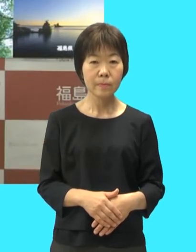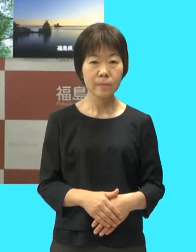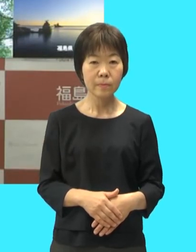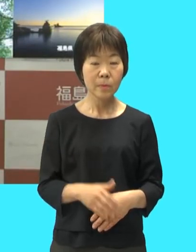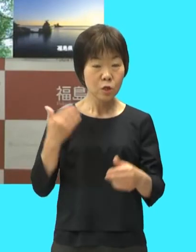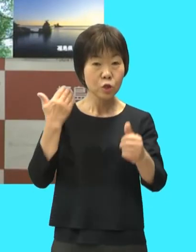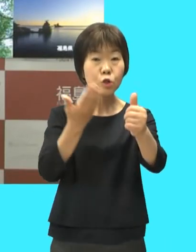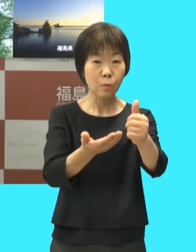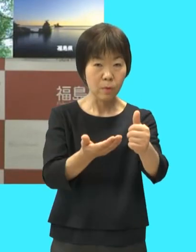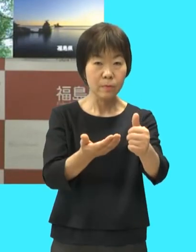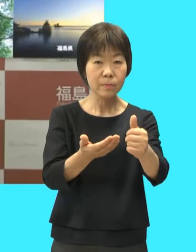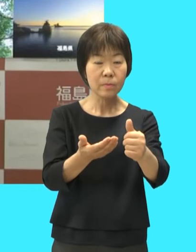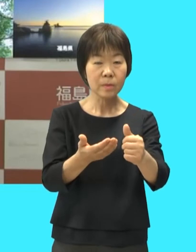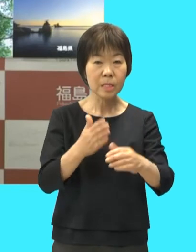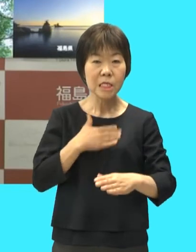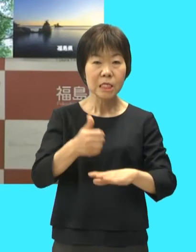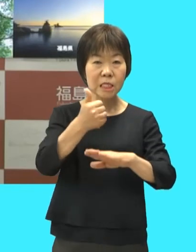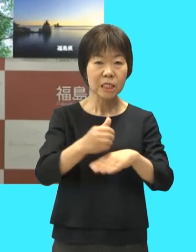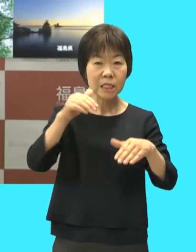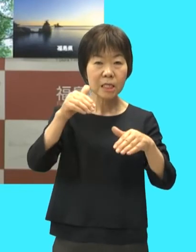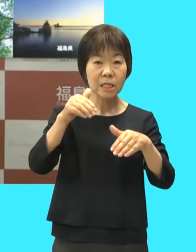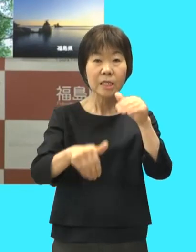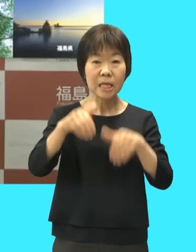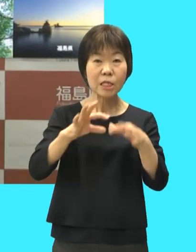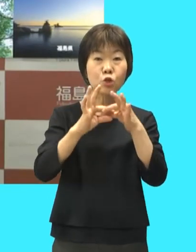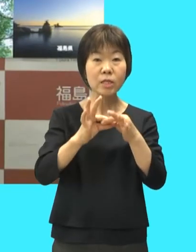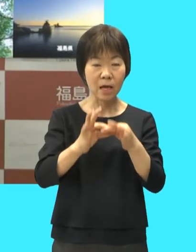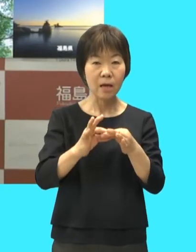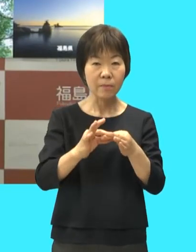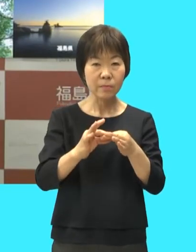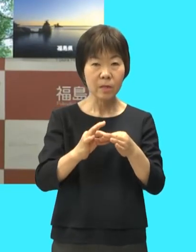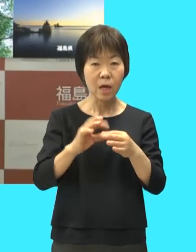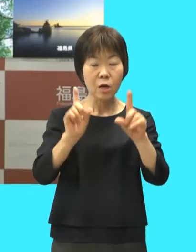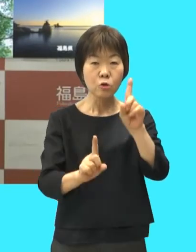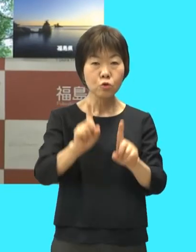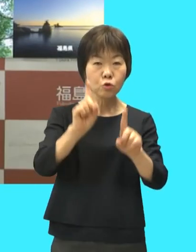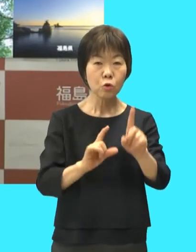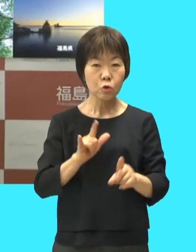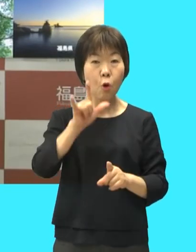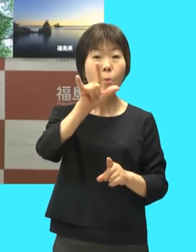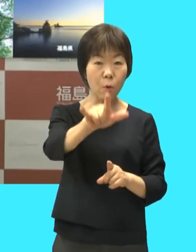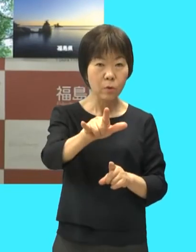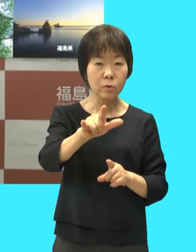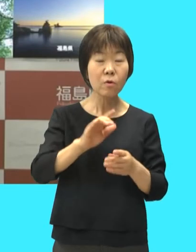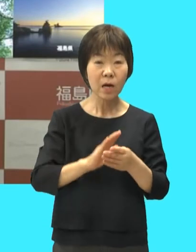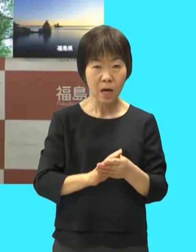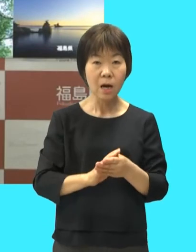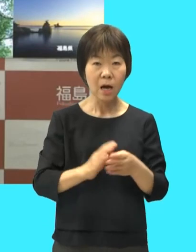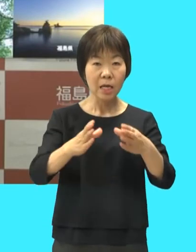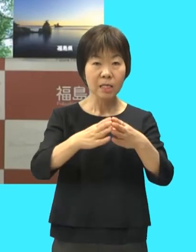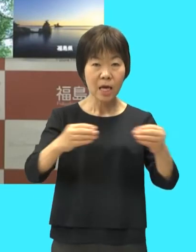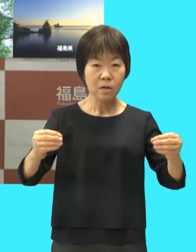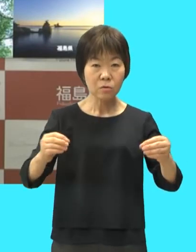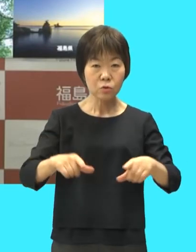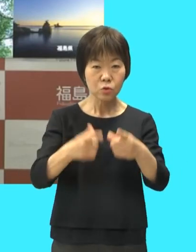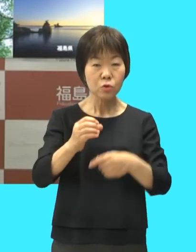はい、すみません、ちょっとまた知事選の話に戻るんですけども、はい、そうしますと、ニューヨーク訪問ですとか、それからその全国植